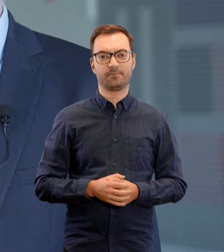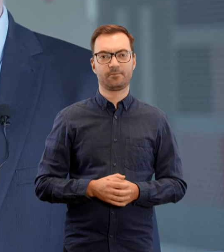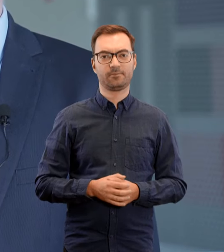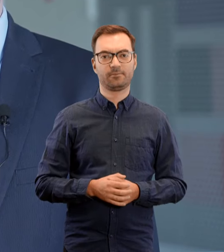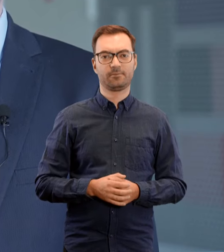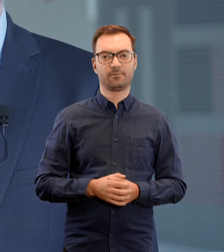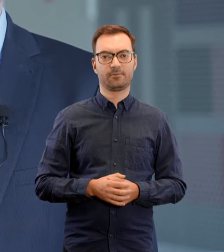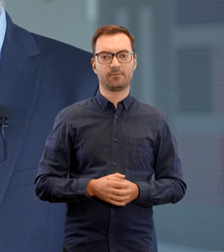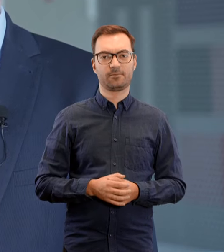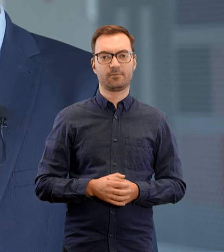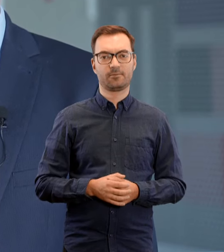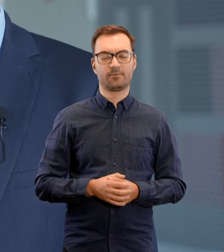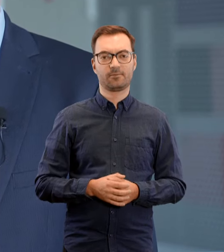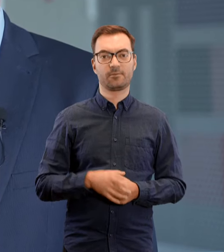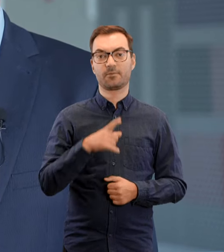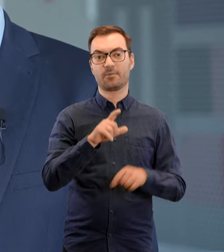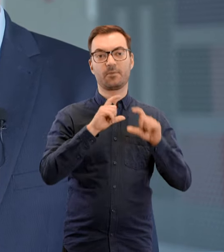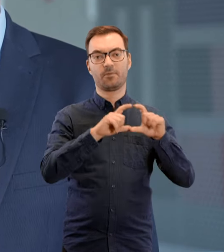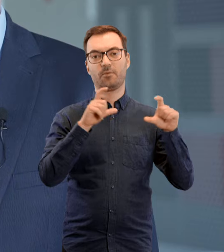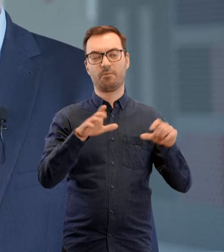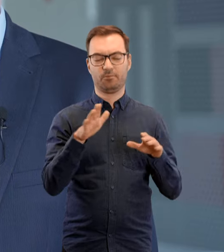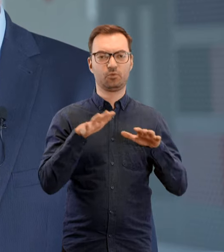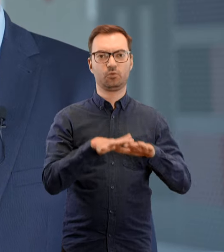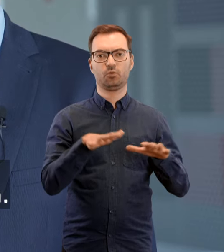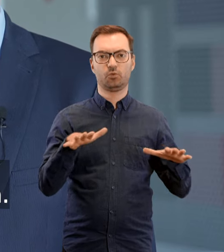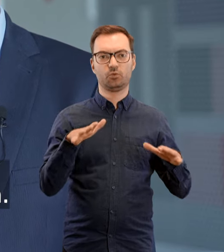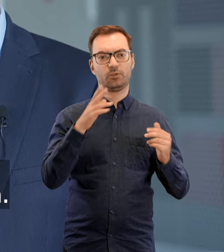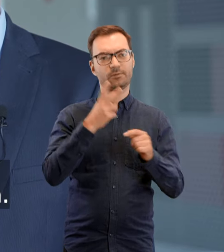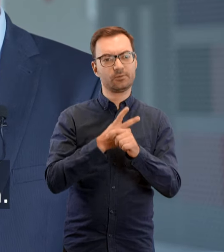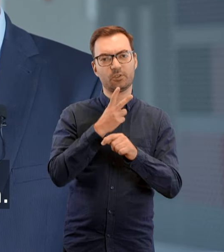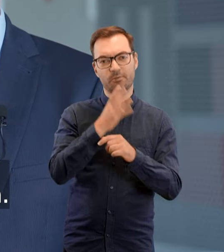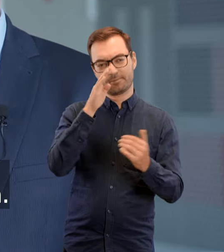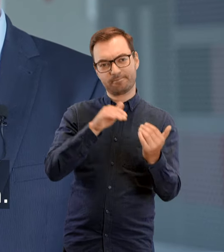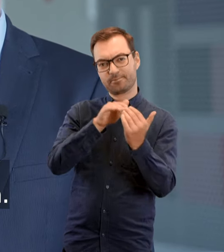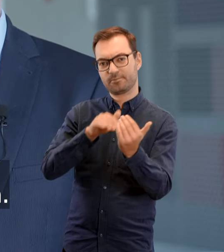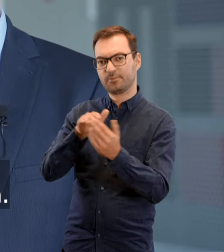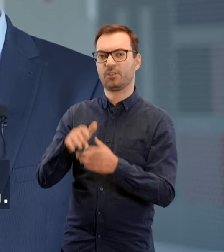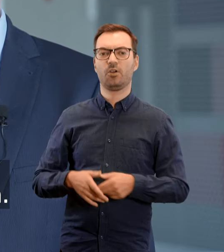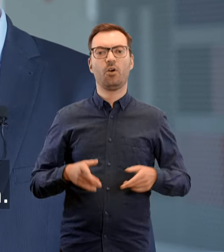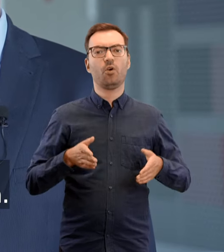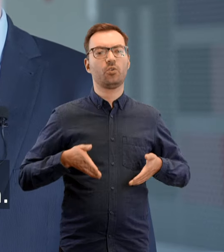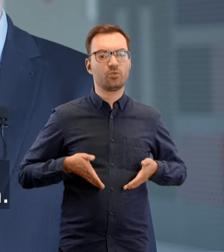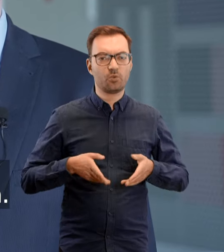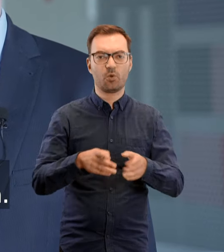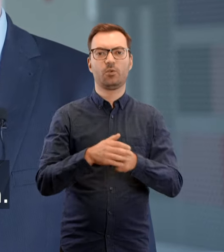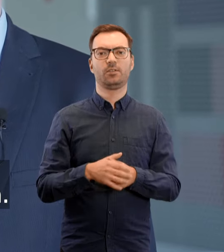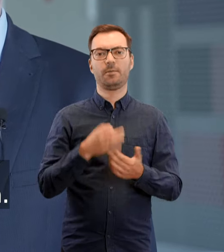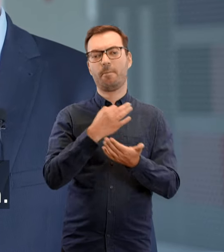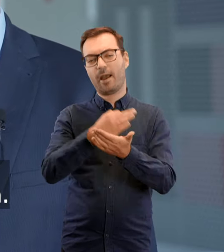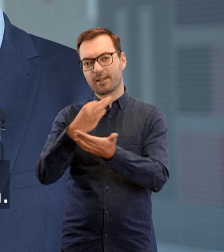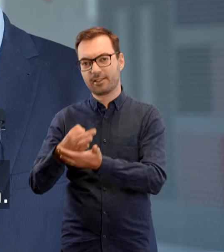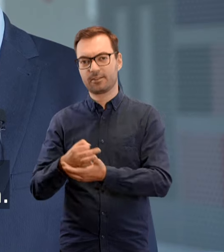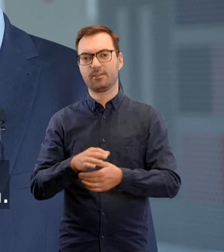Obiekt ten posiada liczne udogodnienia w postaci ścieżek, dróg oraz miejsc